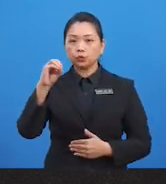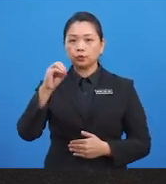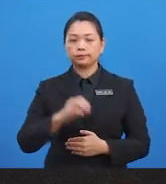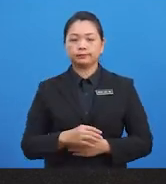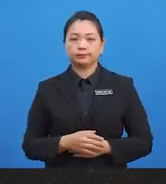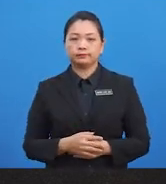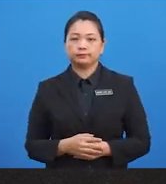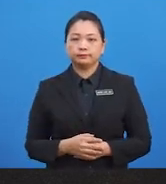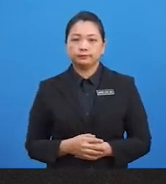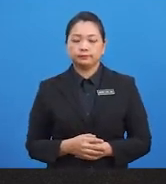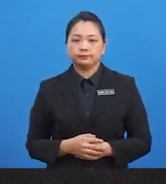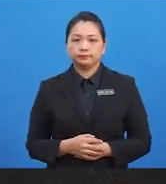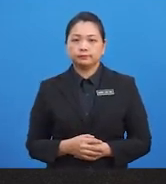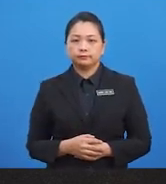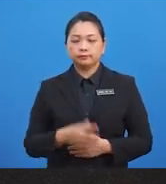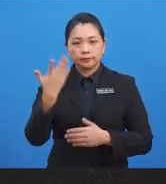iaitu 0.